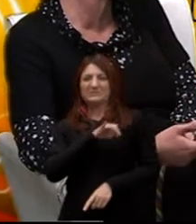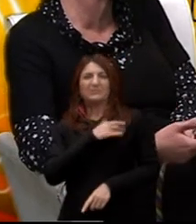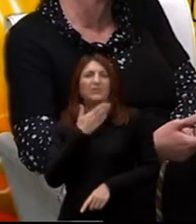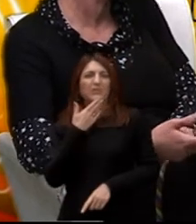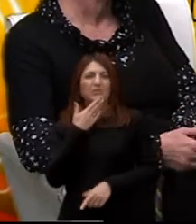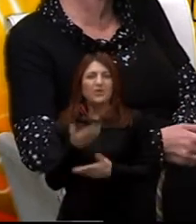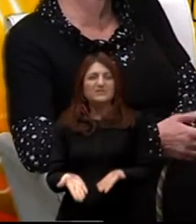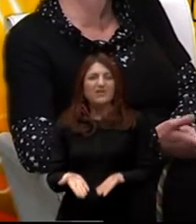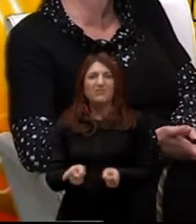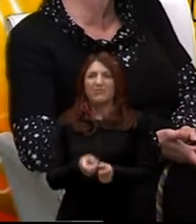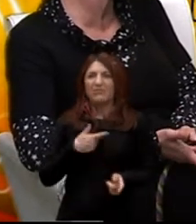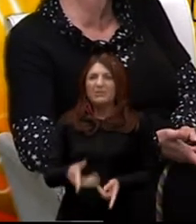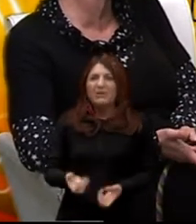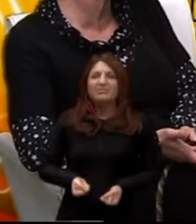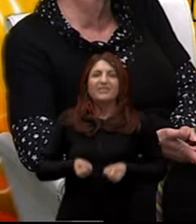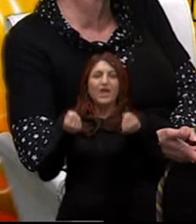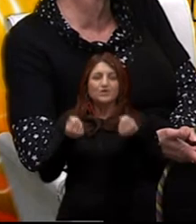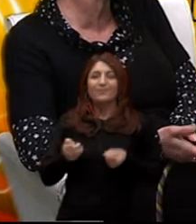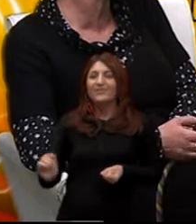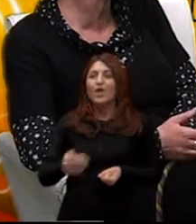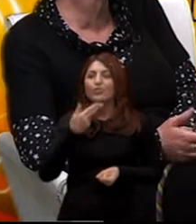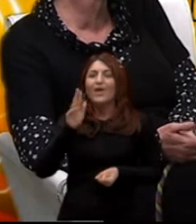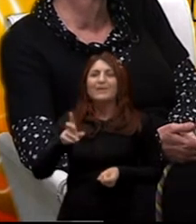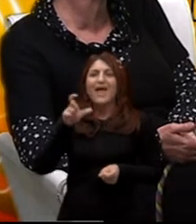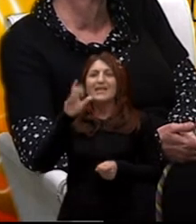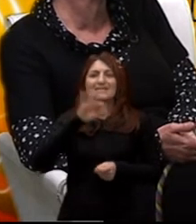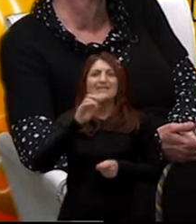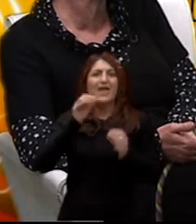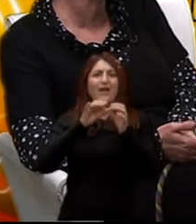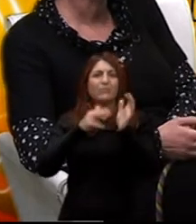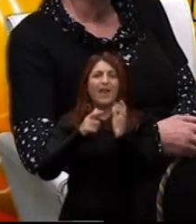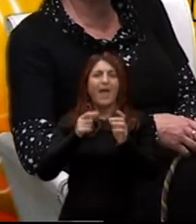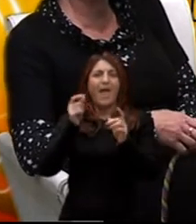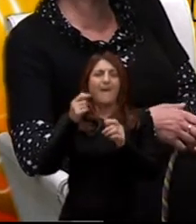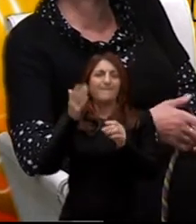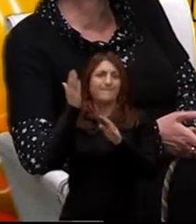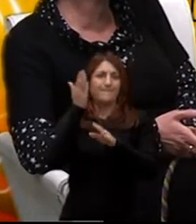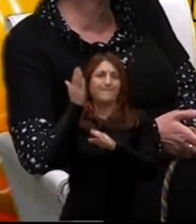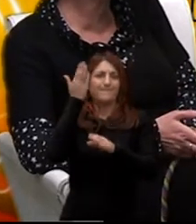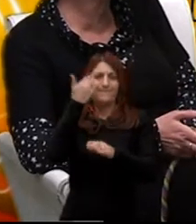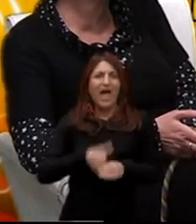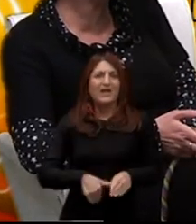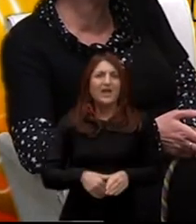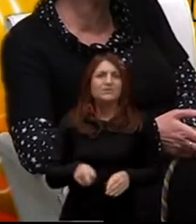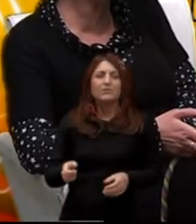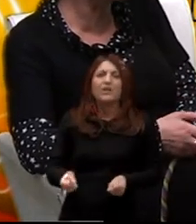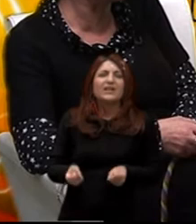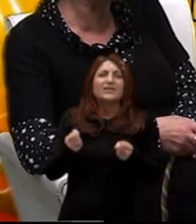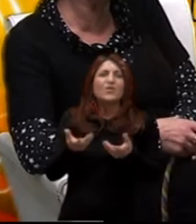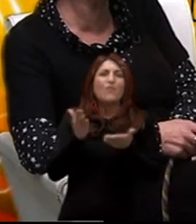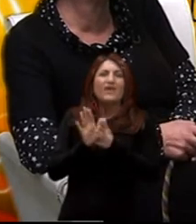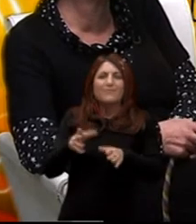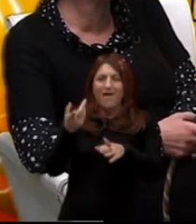mu je teško. Djeca koja imaju cerebralnu paralizu su ograničena u svom kretanju. Djeca su non stop u nekom spazmu, što